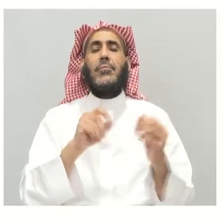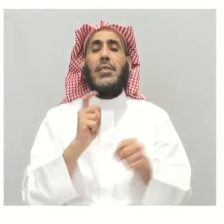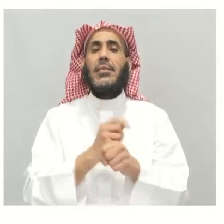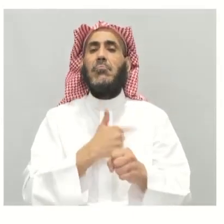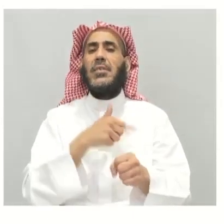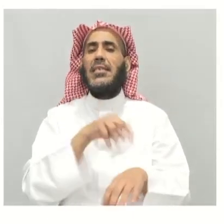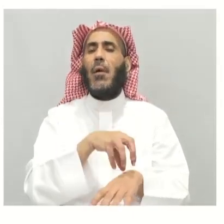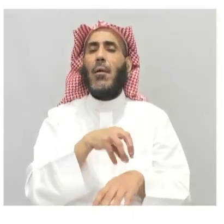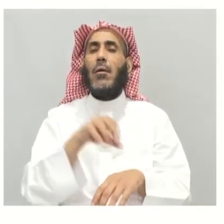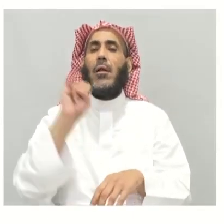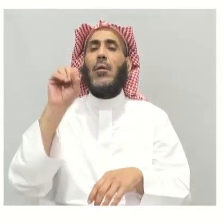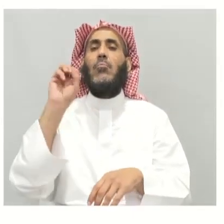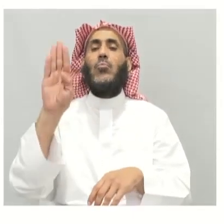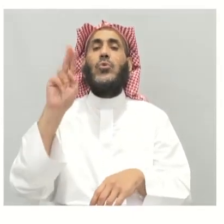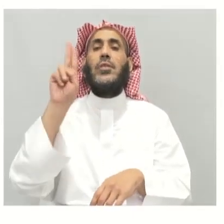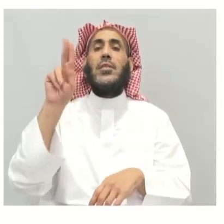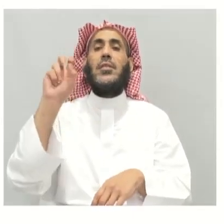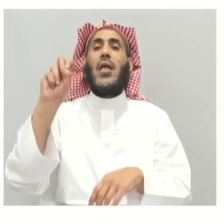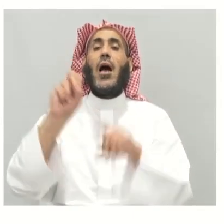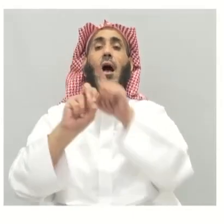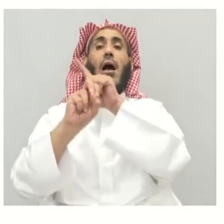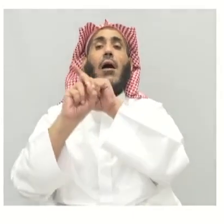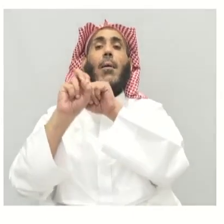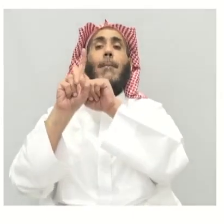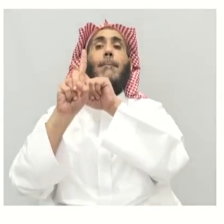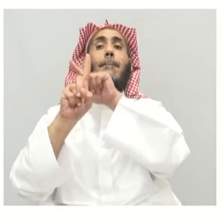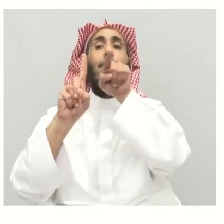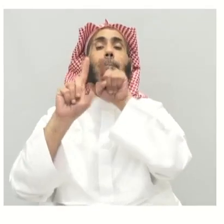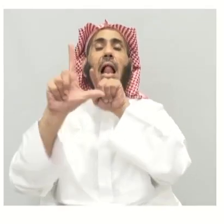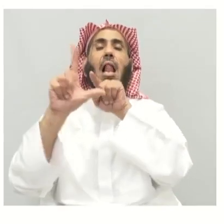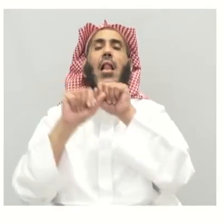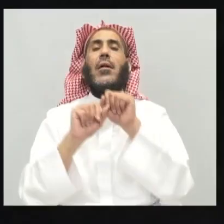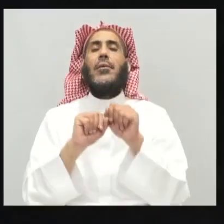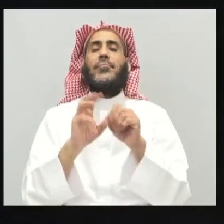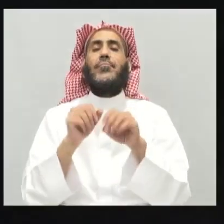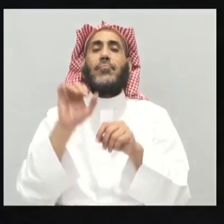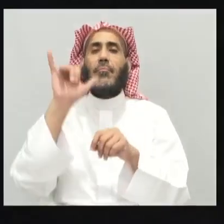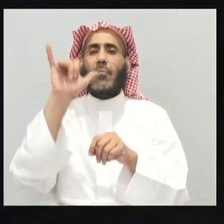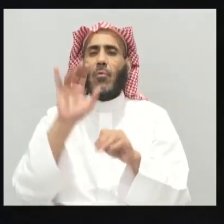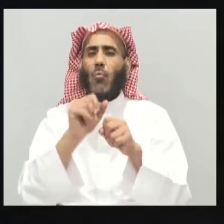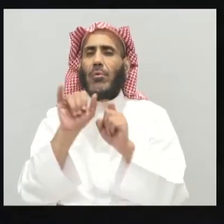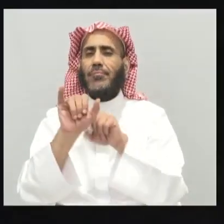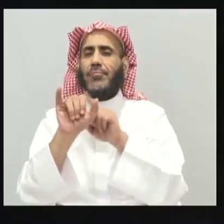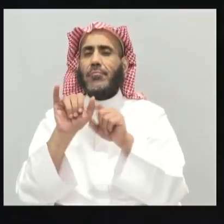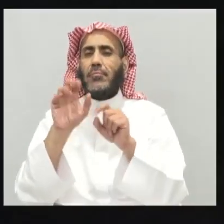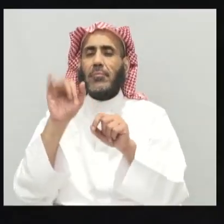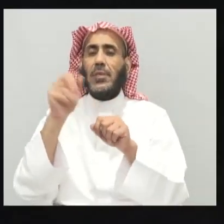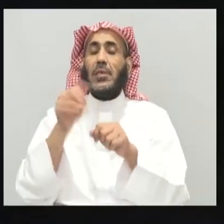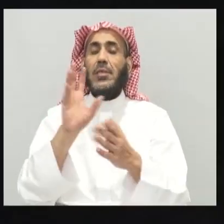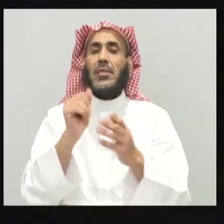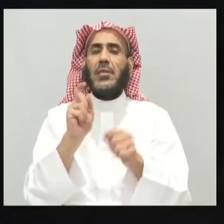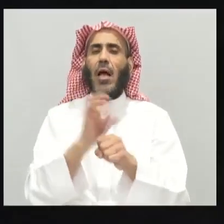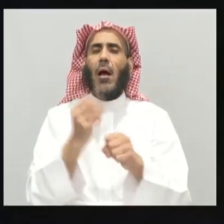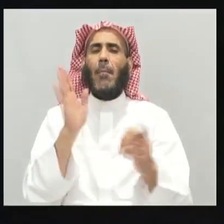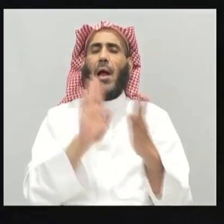الزمان مستقبل، أحسنتم، إذن على صورة مضارعه أحوله للمضارع، أقول استقبل